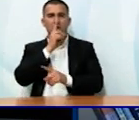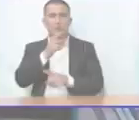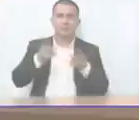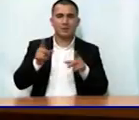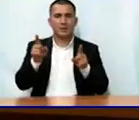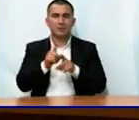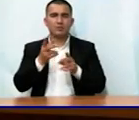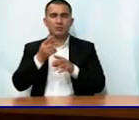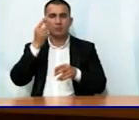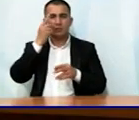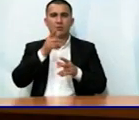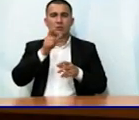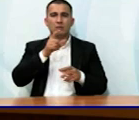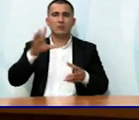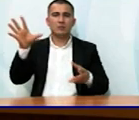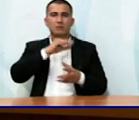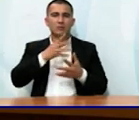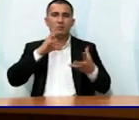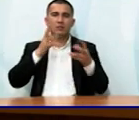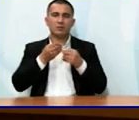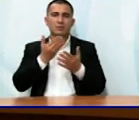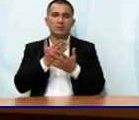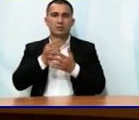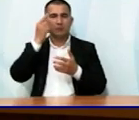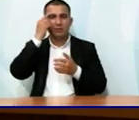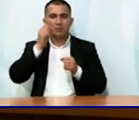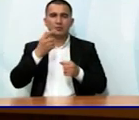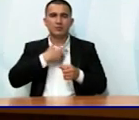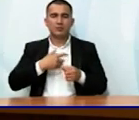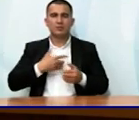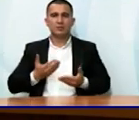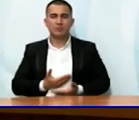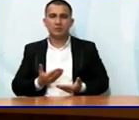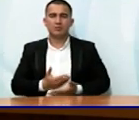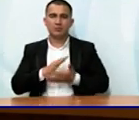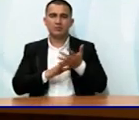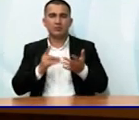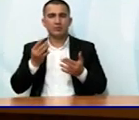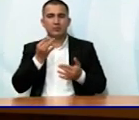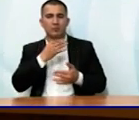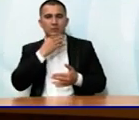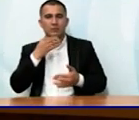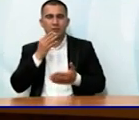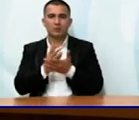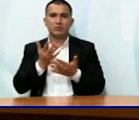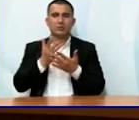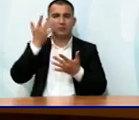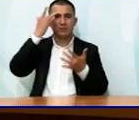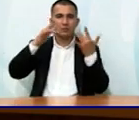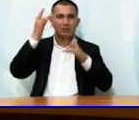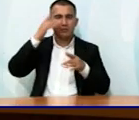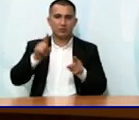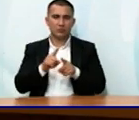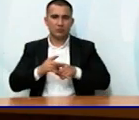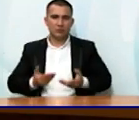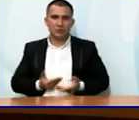бир бутун инсоният умумбашарий қадриятларнинг бузилиши, умумбашарият тарафидан қабул қилинган қадриятларнинг